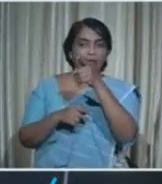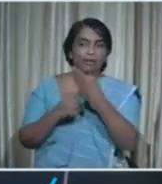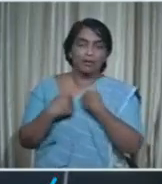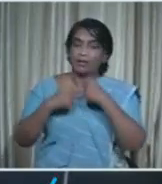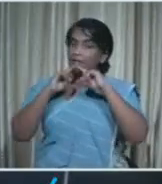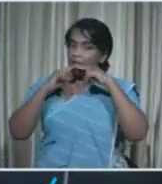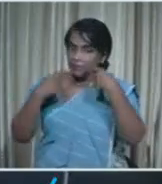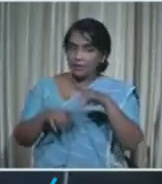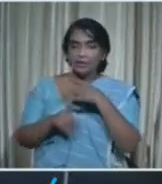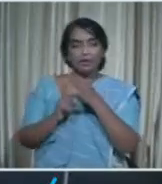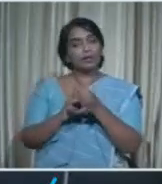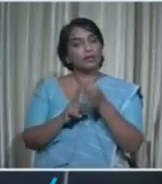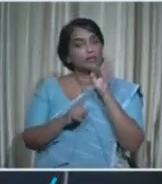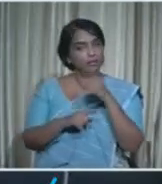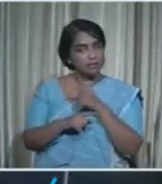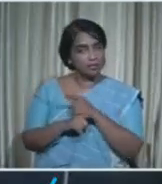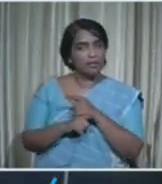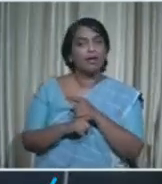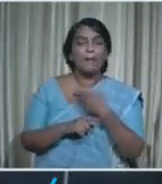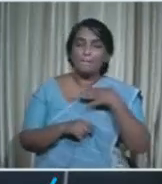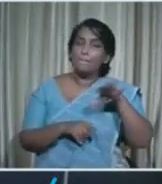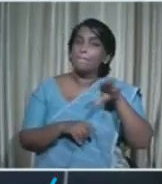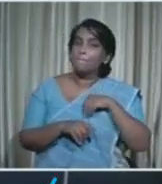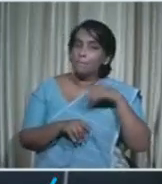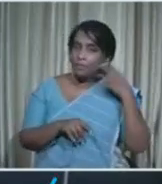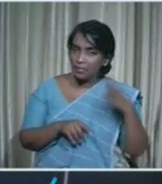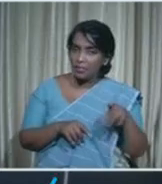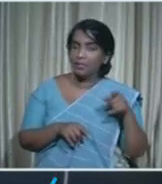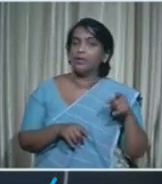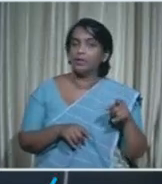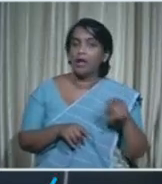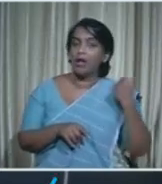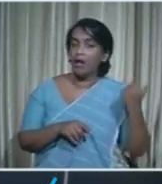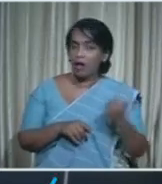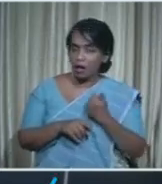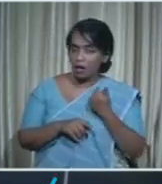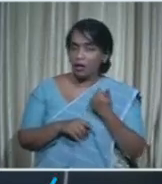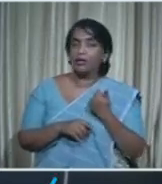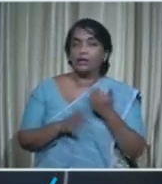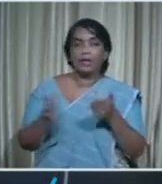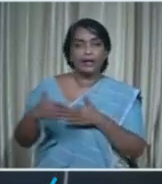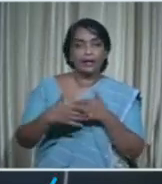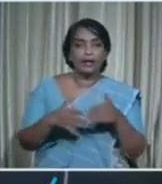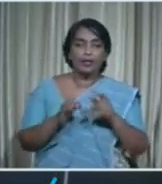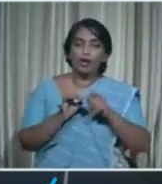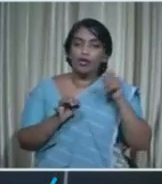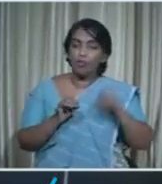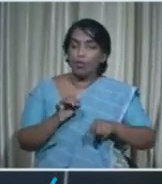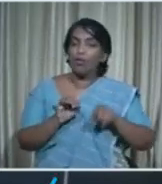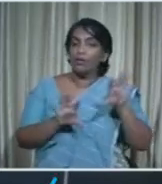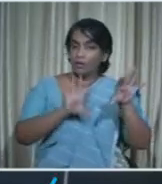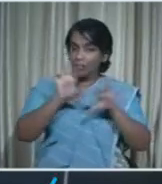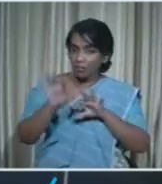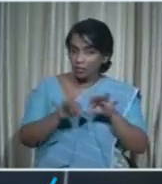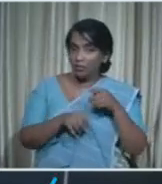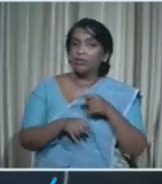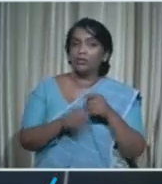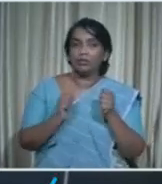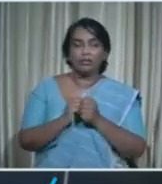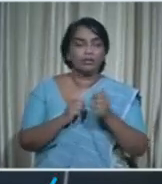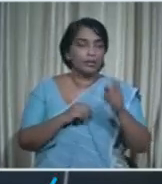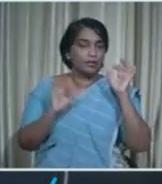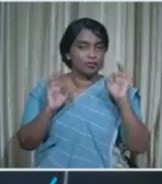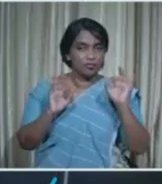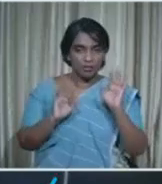E Anuwa Janadhipathituma Eka Pili Aragena Nava Cabinet Mandalaya Patkarima Sandaha Katiyutu Sudanam